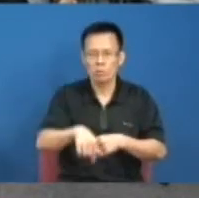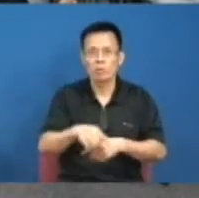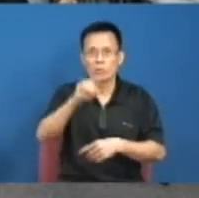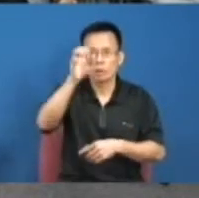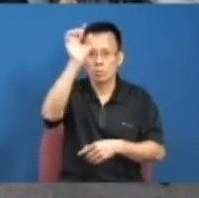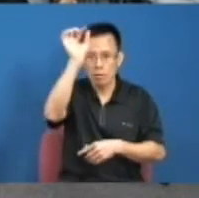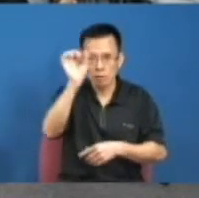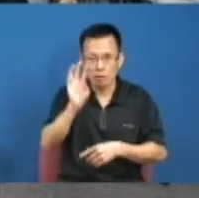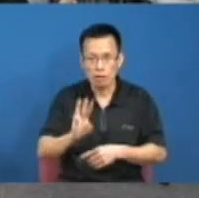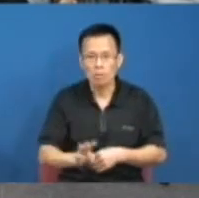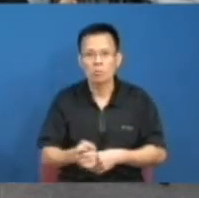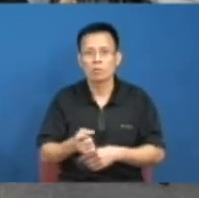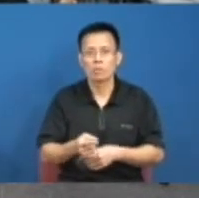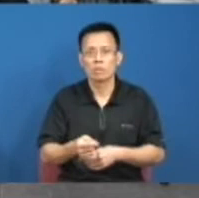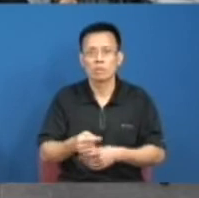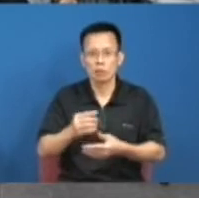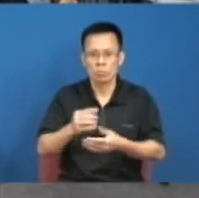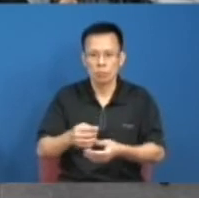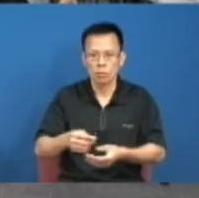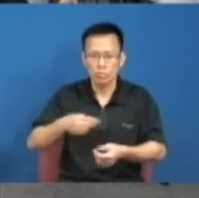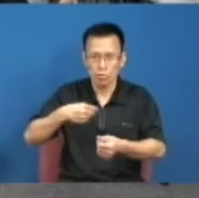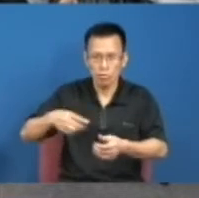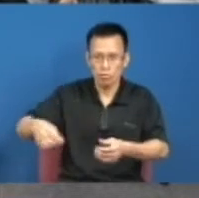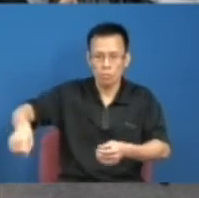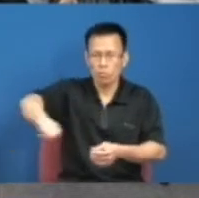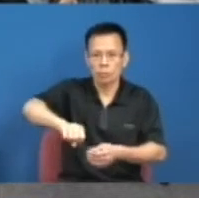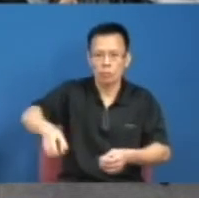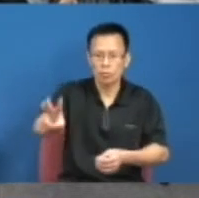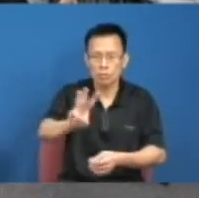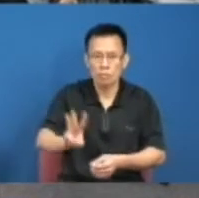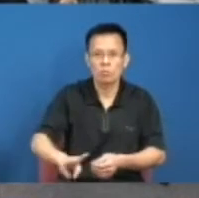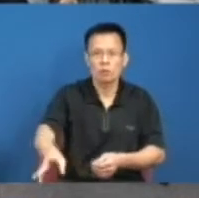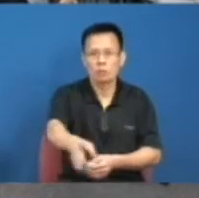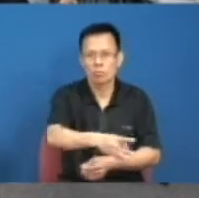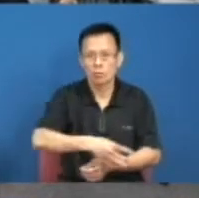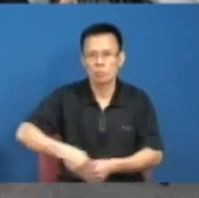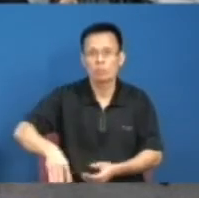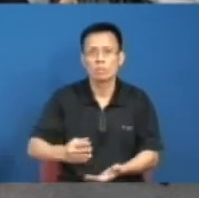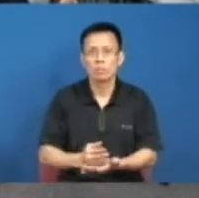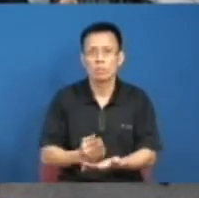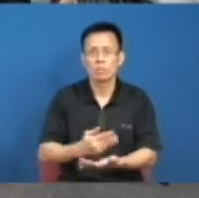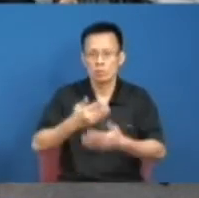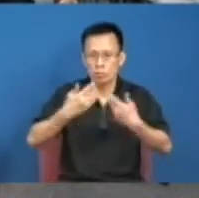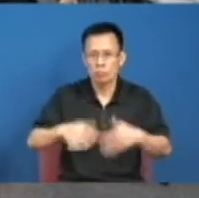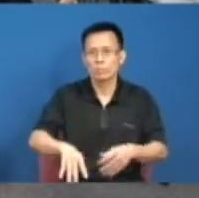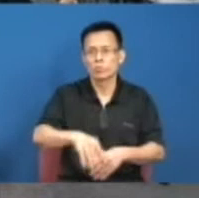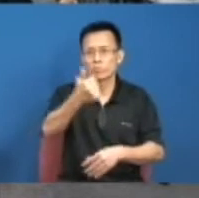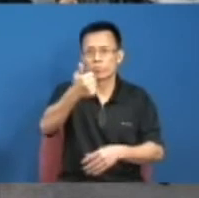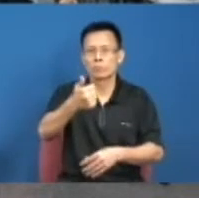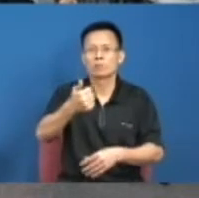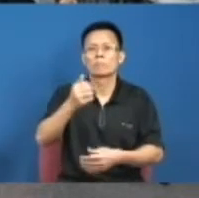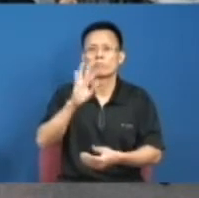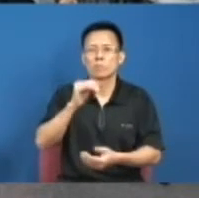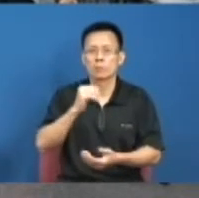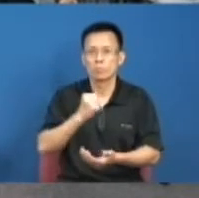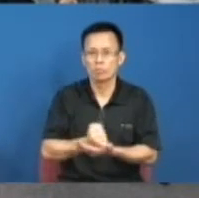試水噶嘛。 係啊， 養咗水之後睇下會唔會漏，咁影做咗一個 test， 咁之後先 OK。咁我哋呢個情況，如果係